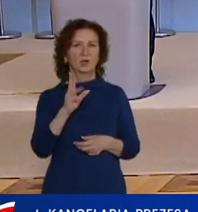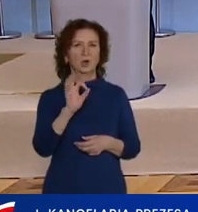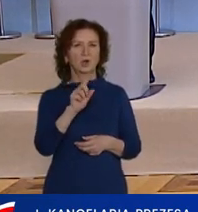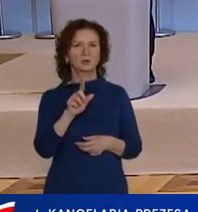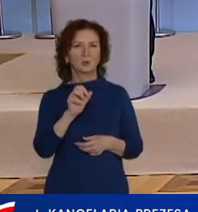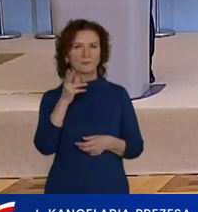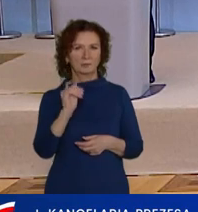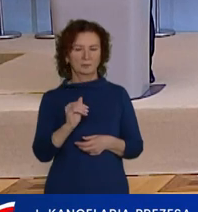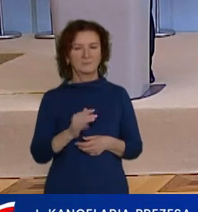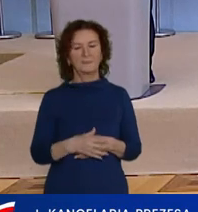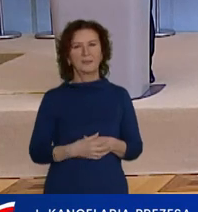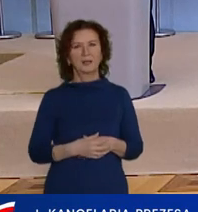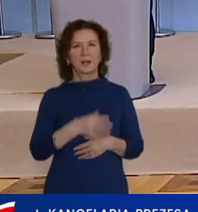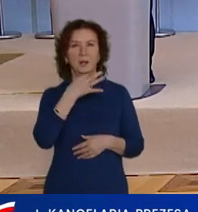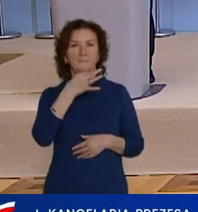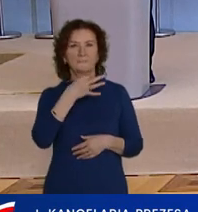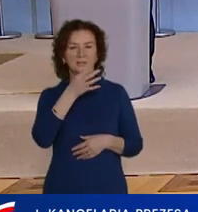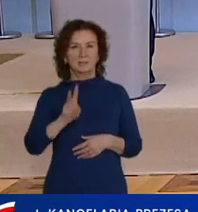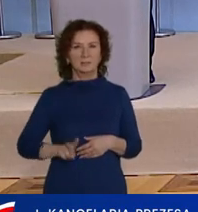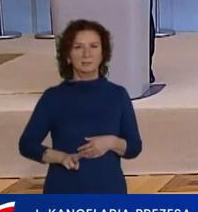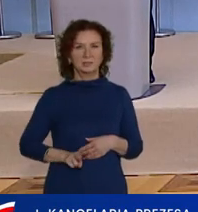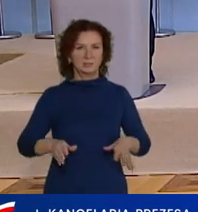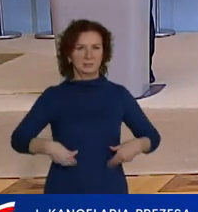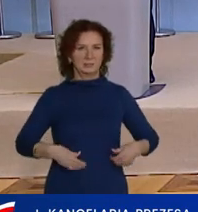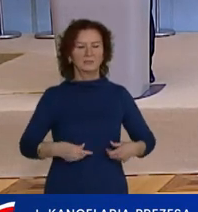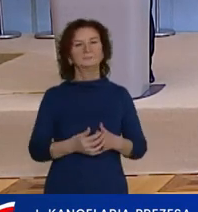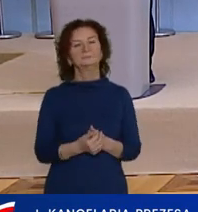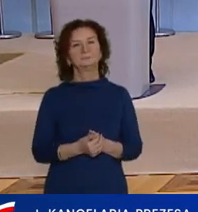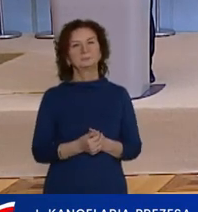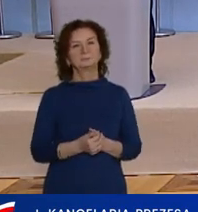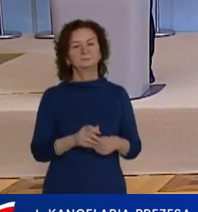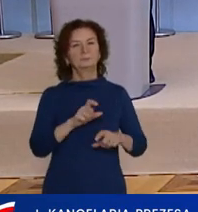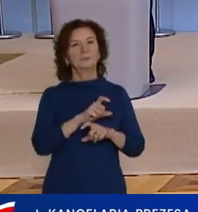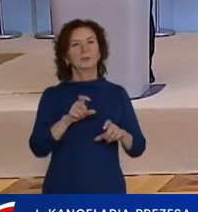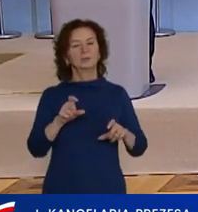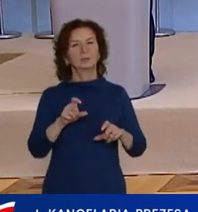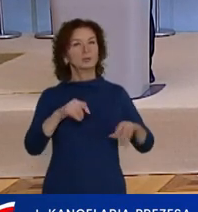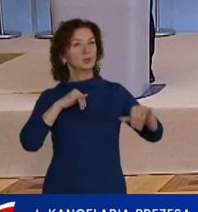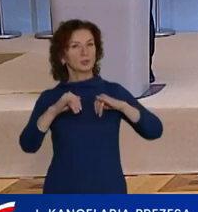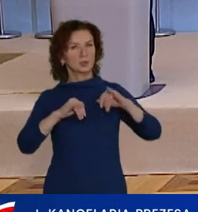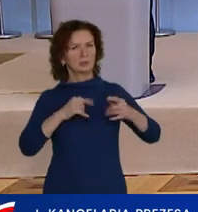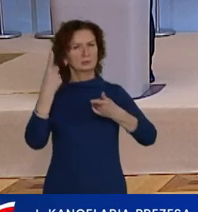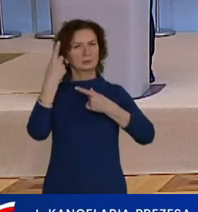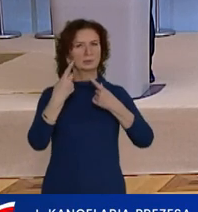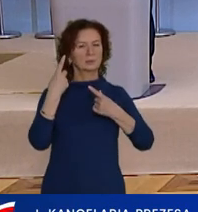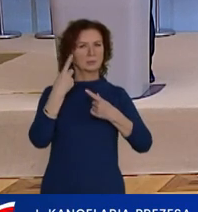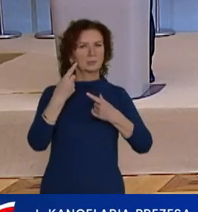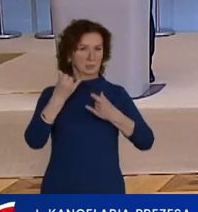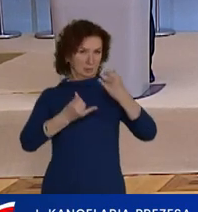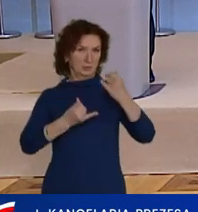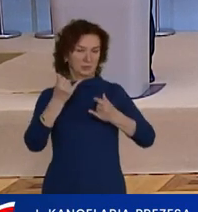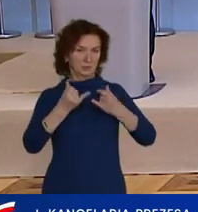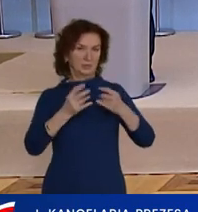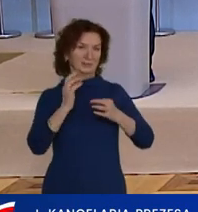Dzień dobry. Ja mam pytanie do pana ministra zdrowia. Czy rząd przewiduje, jeśli tak, to